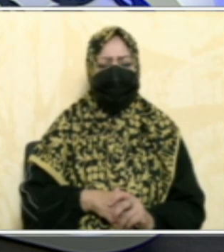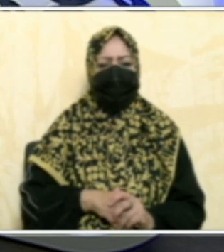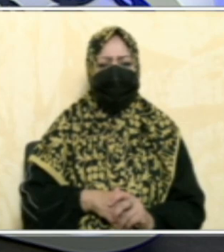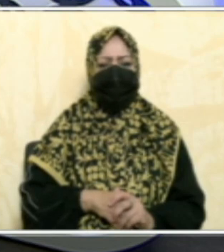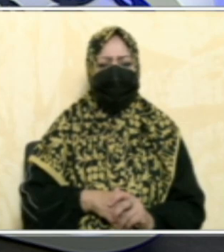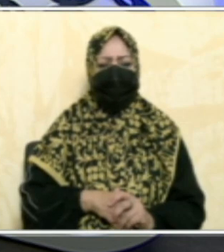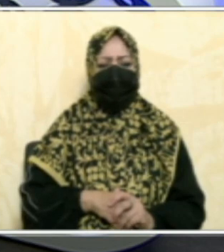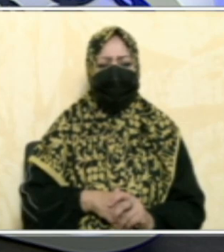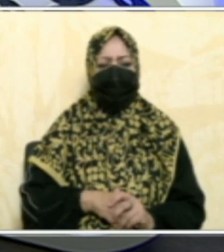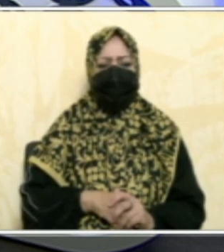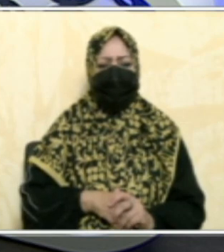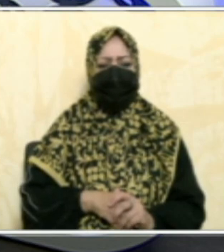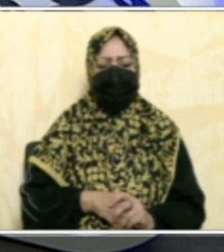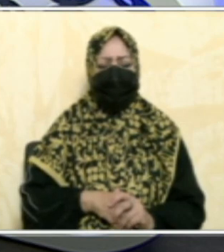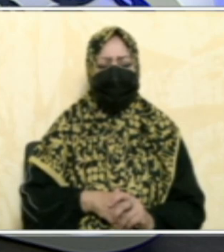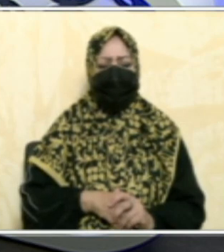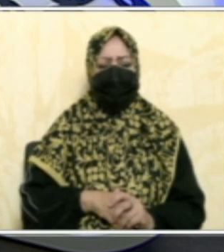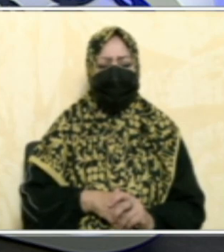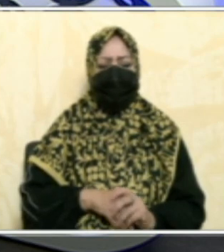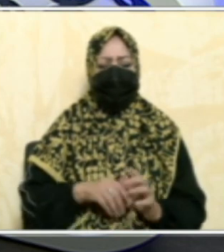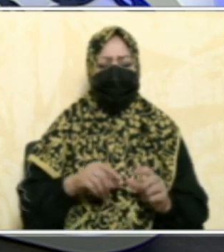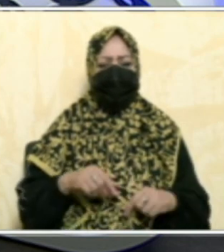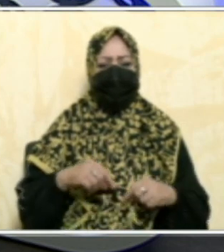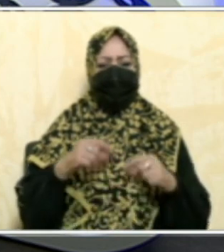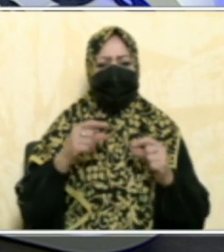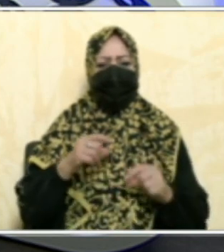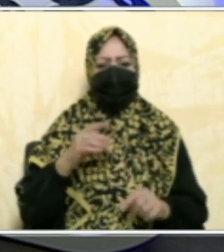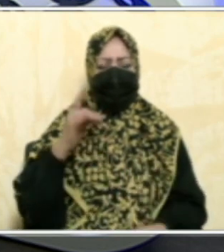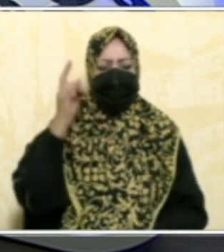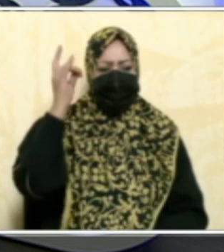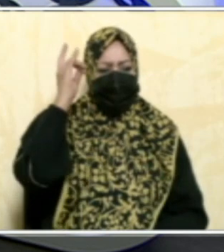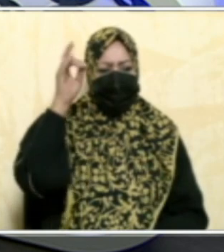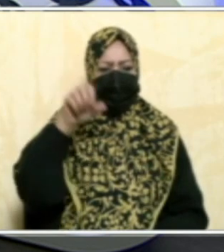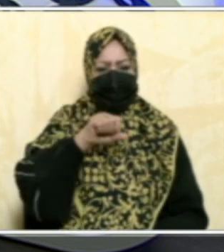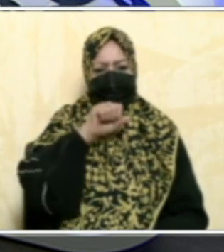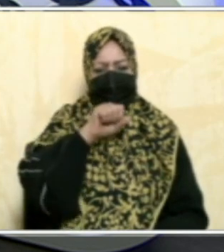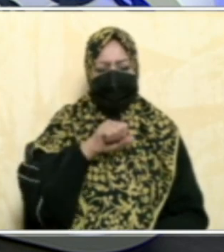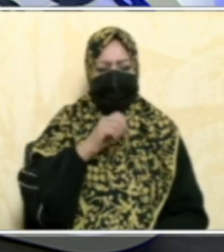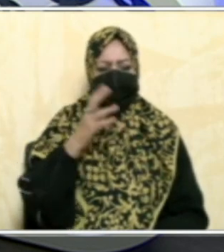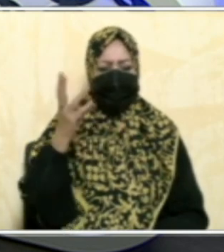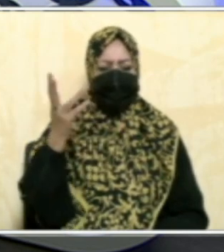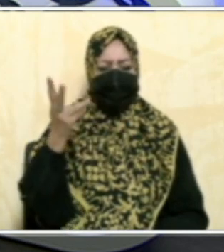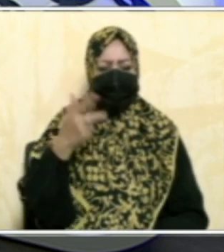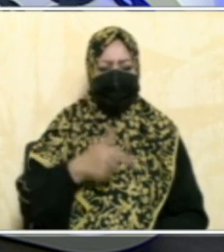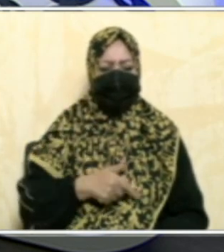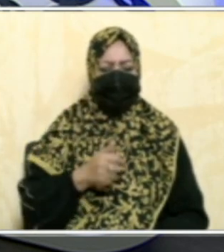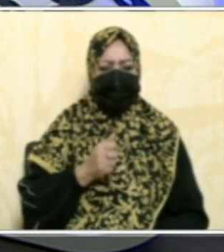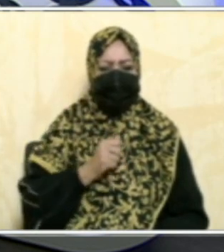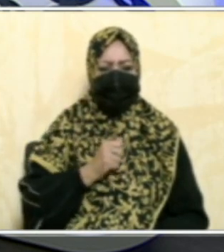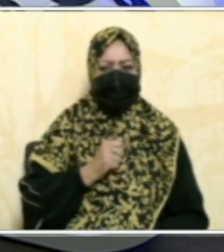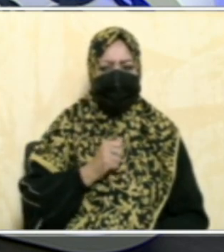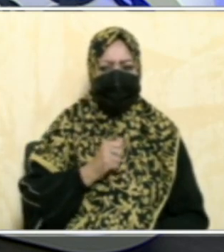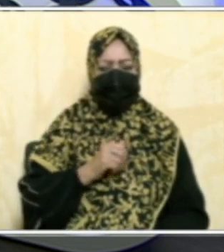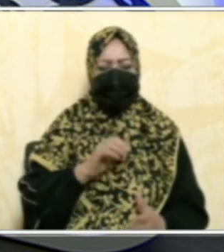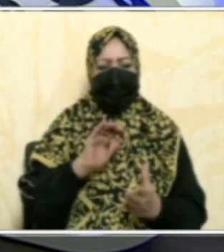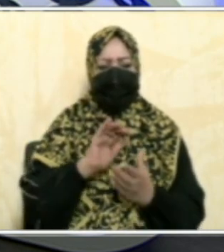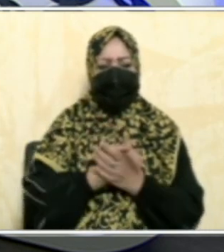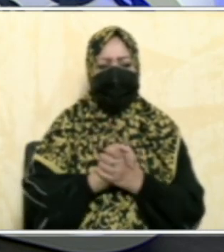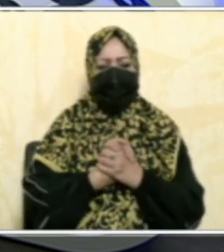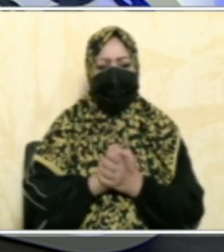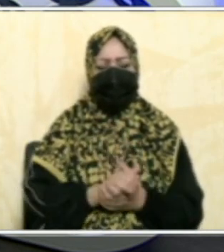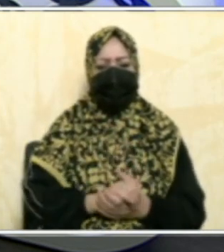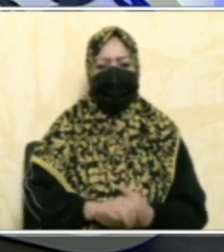لخبط هذا الشيطان يقدر يقرأ القرآن يعني هذا صحابة رسول الله صلى الله عليه وسلم يعني ما هل معقولة أن أبو